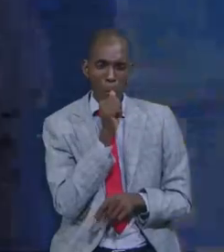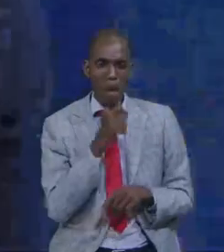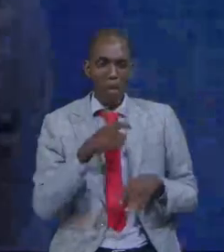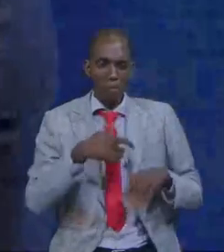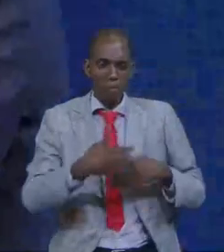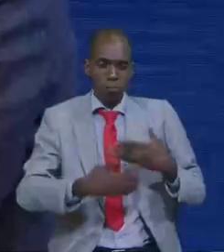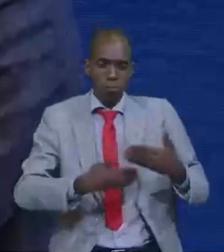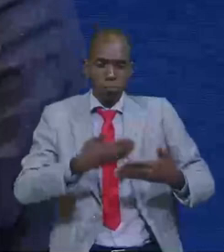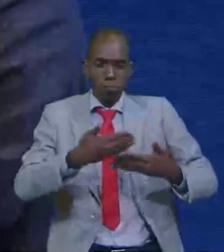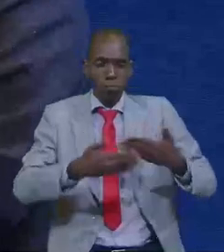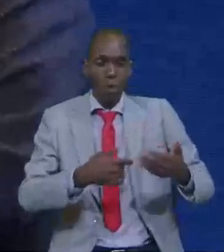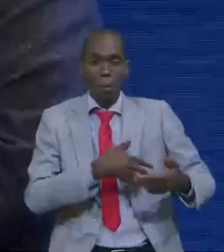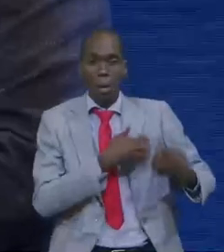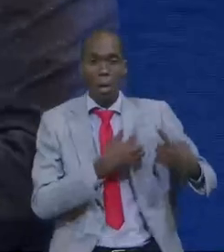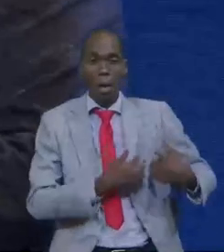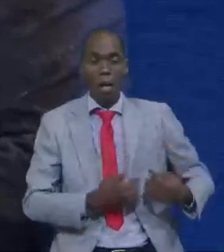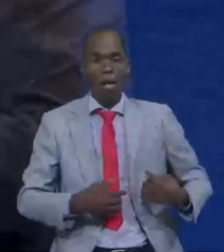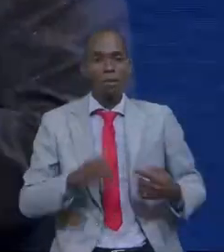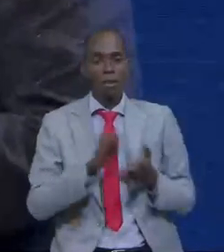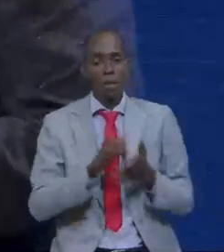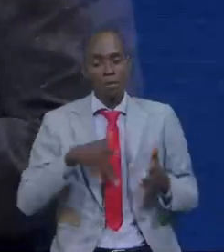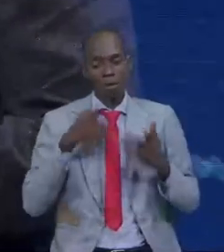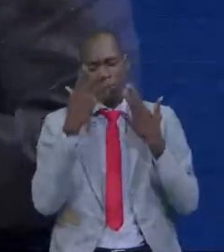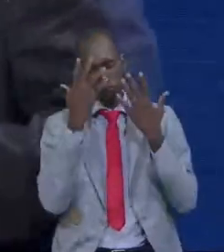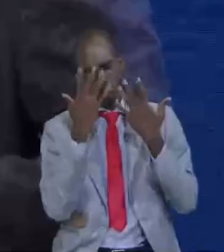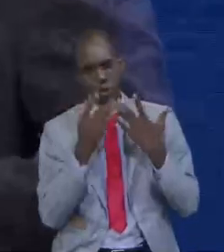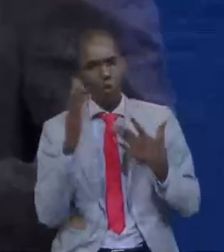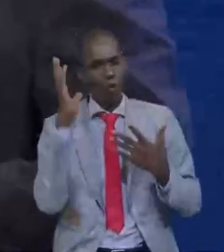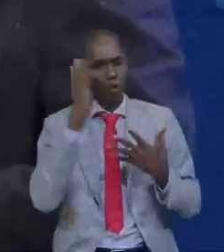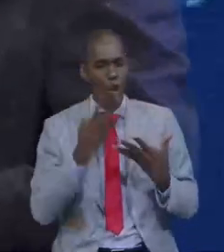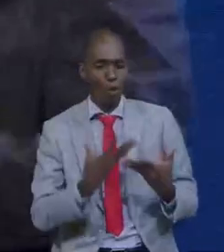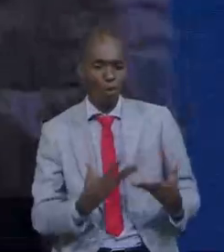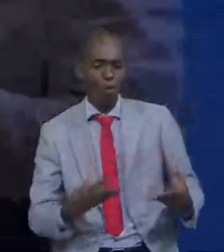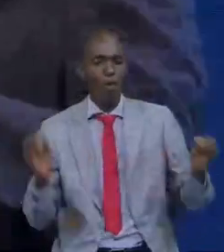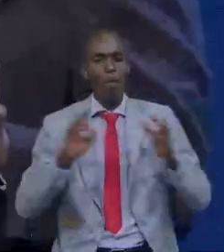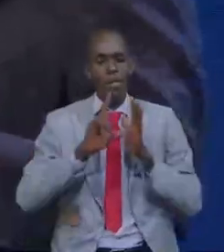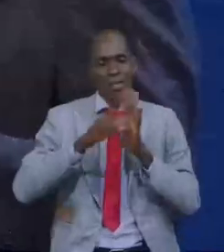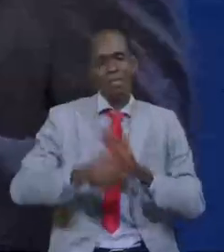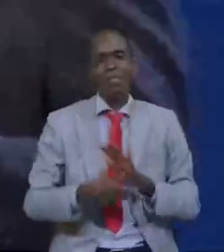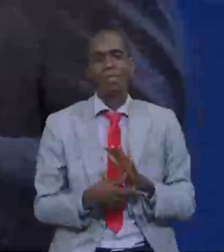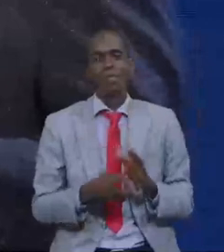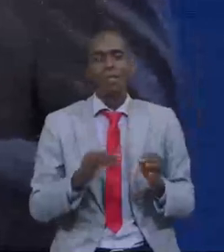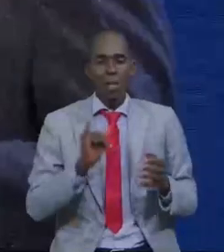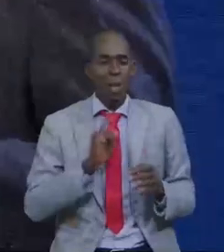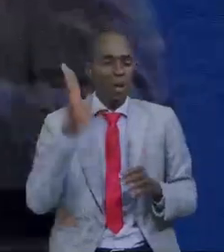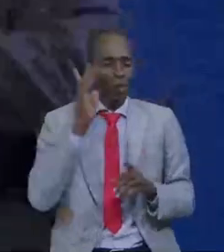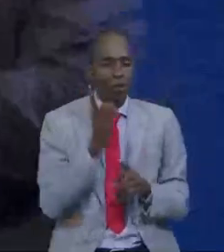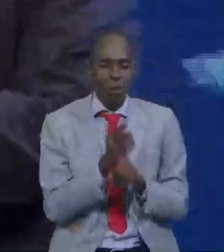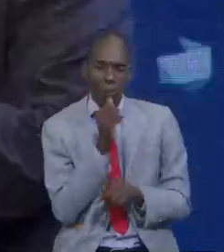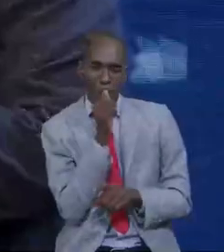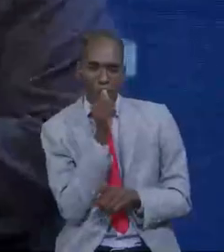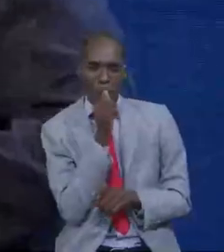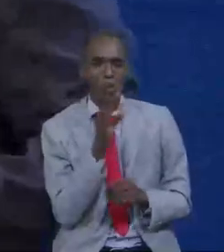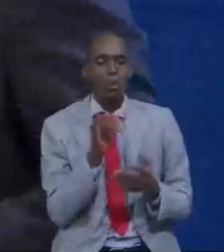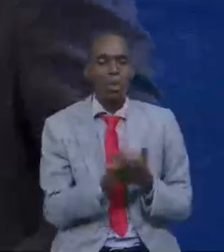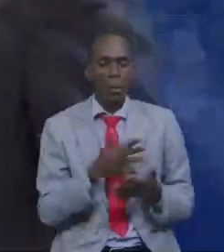ne pense plus à cette chose, pour que mon esprit ne me condamne plus. Ils disent qu'ils